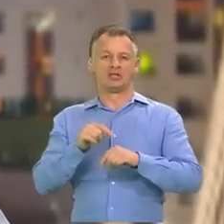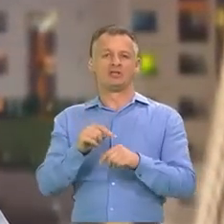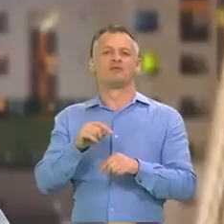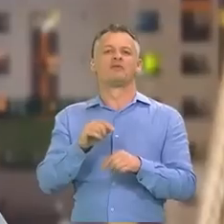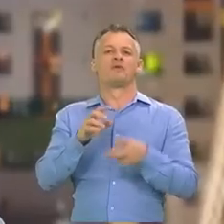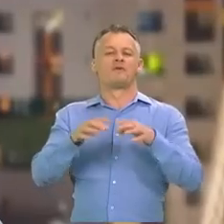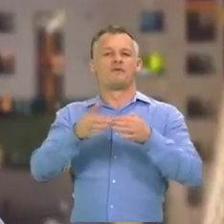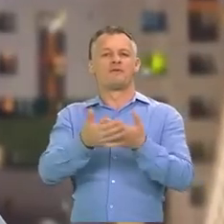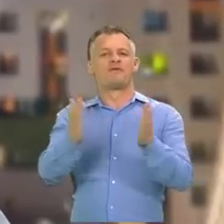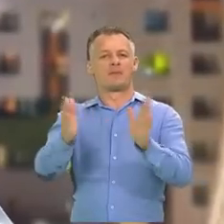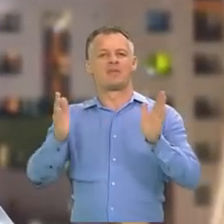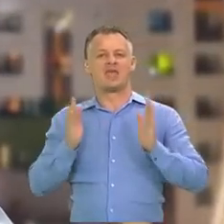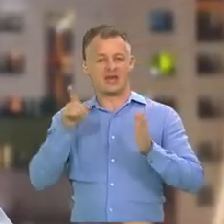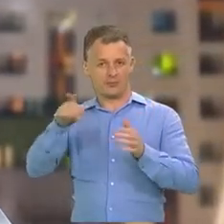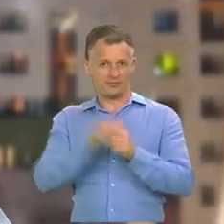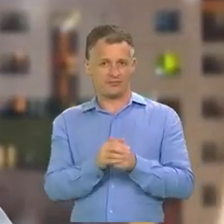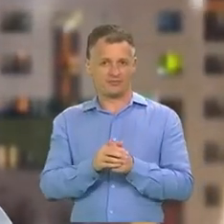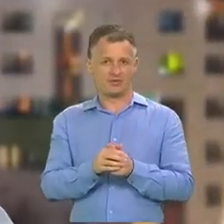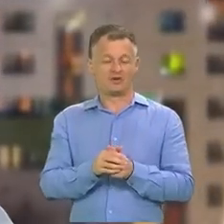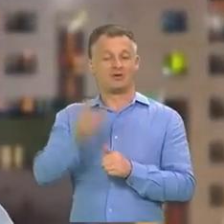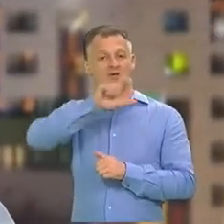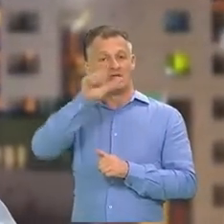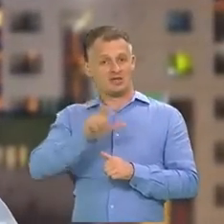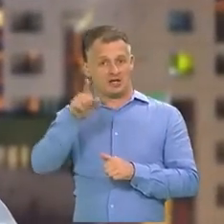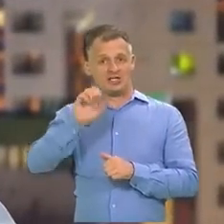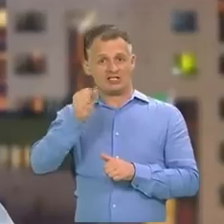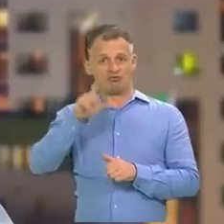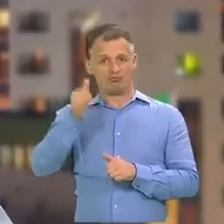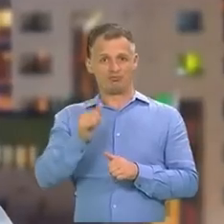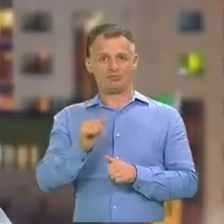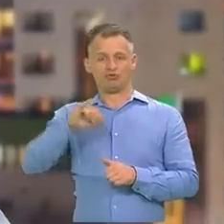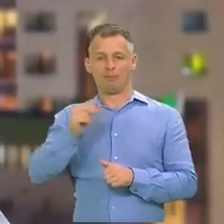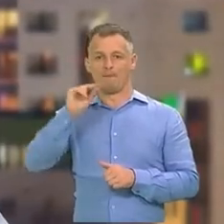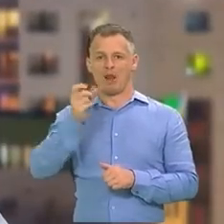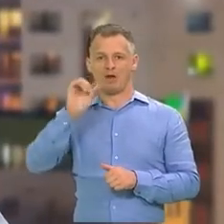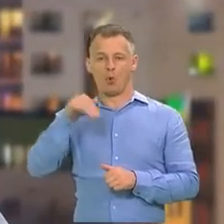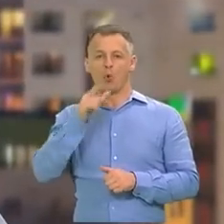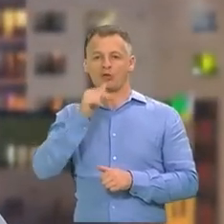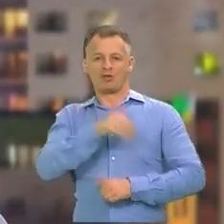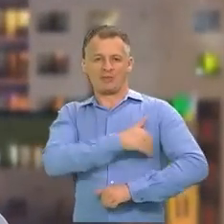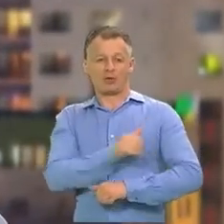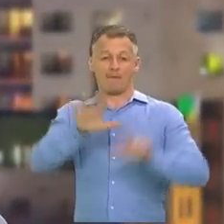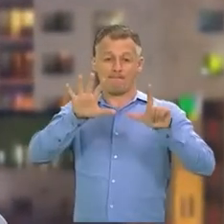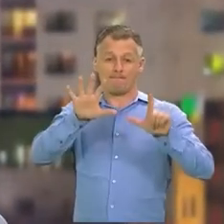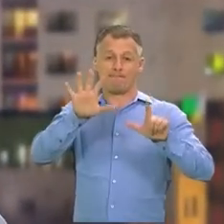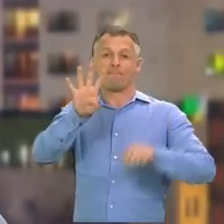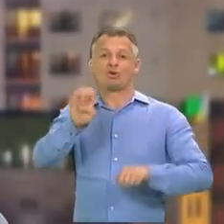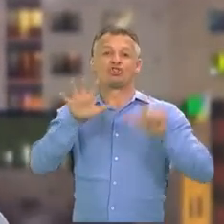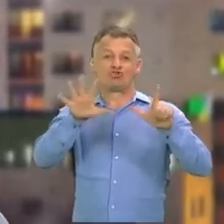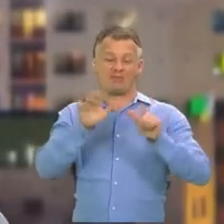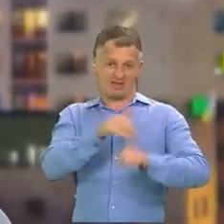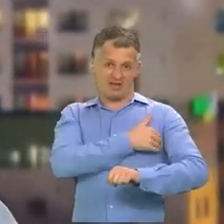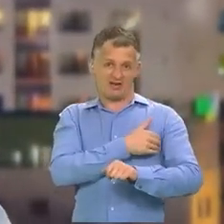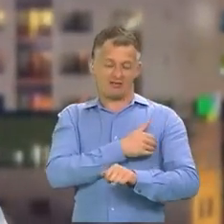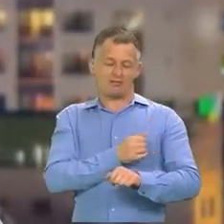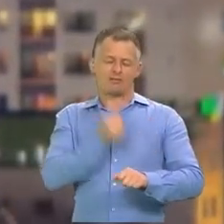Grecia pare să aibă și Italia. Aici infernul s-a dezlănțuit în Sicilia, iar în Palermo, unde au fost temperaturi și de 47 de grade, au